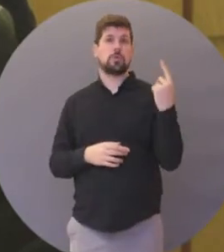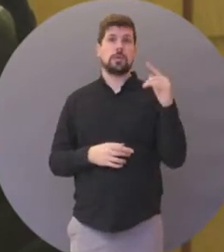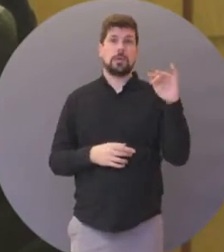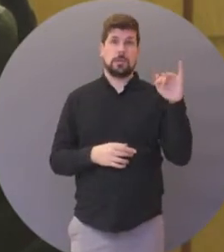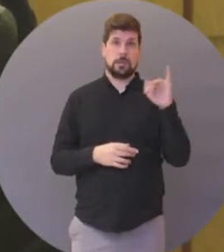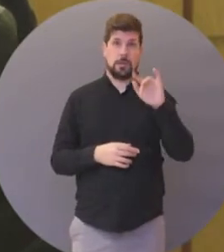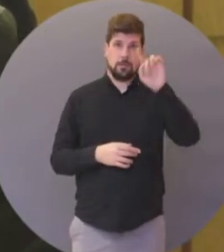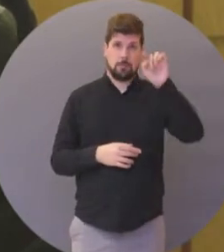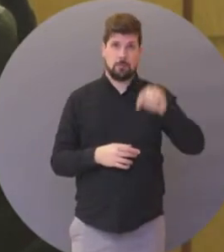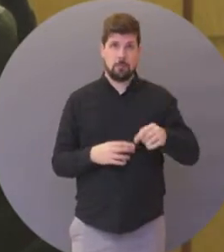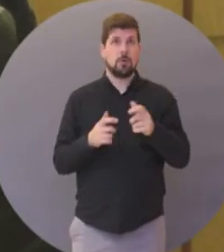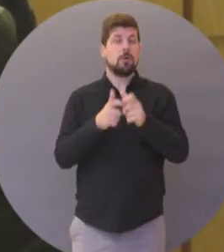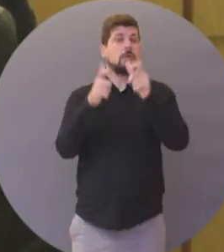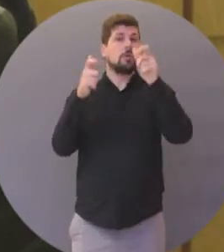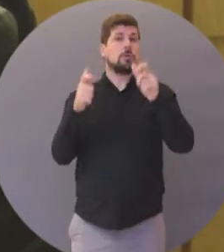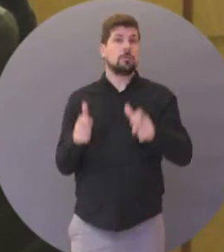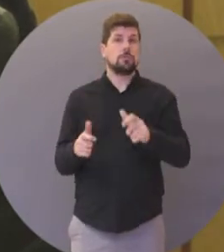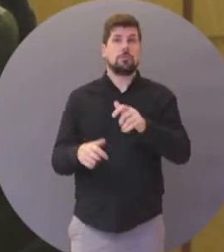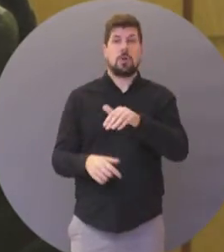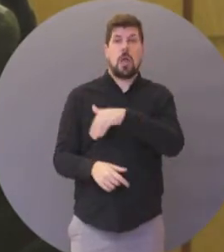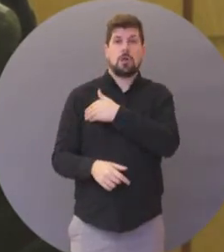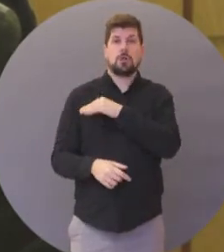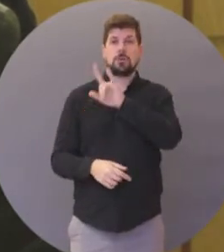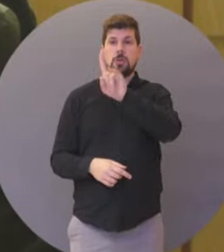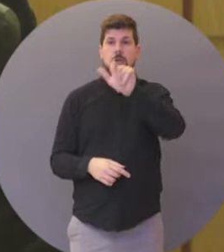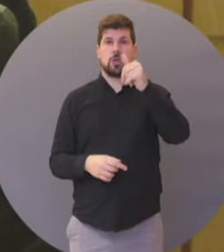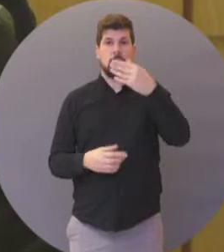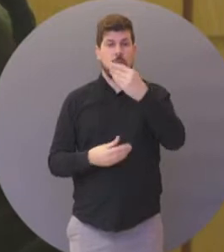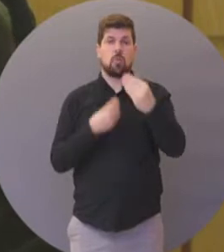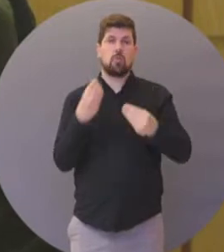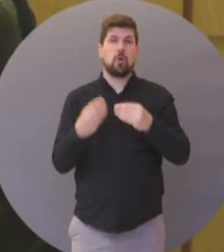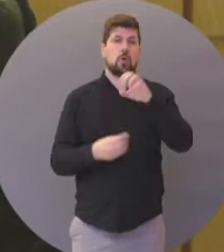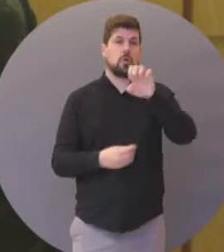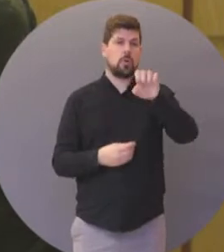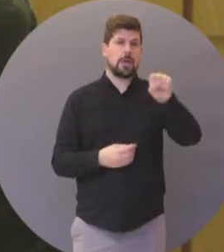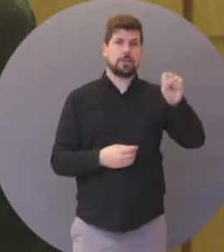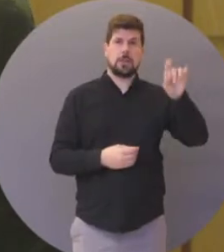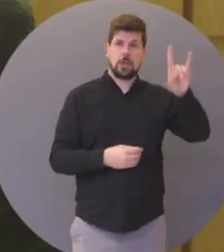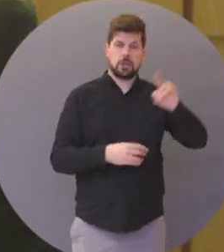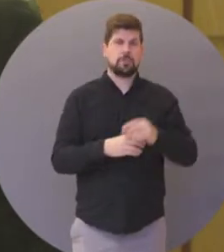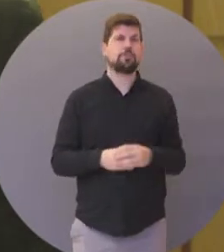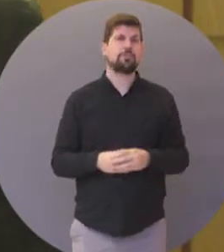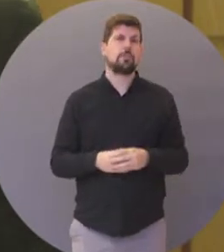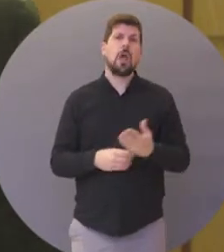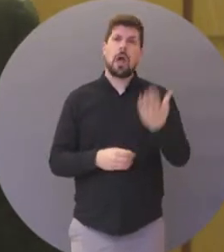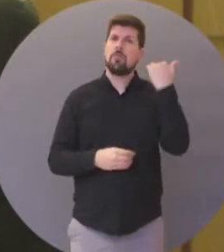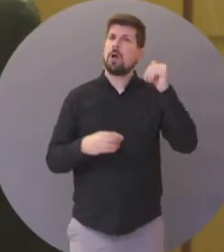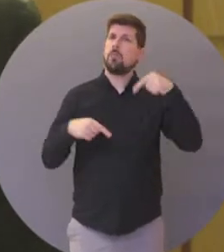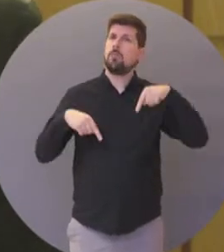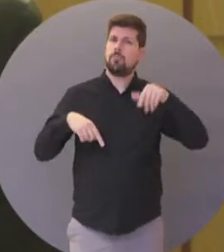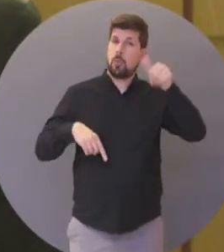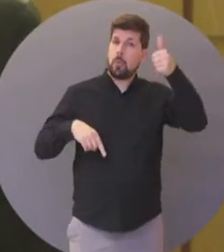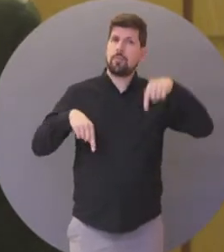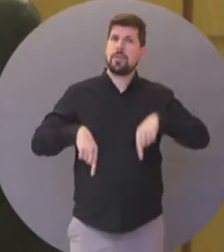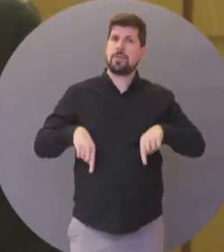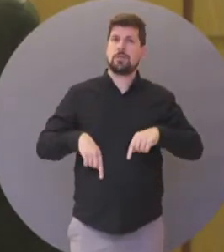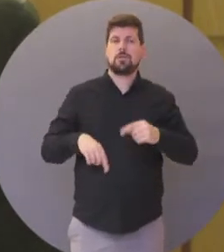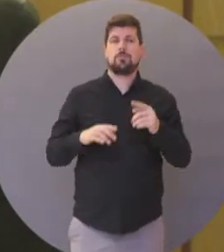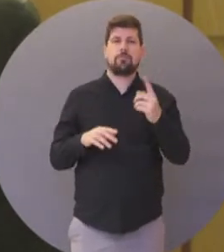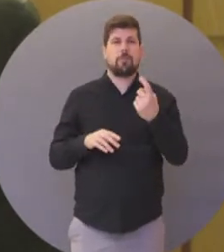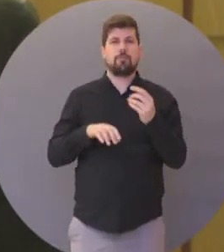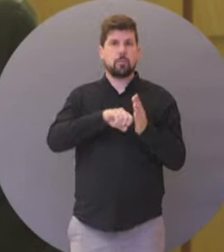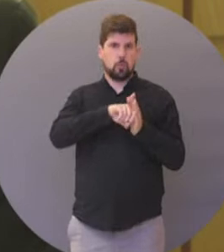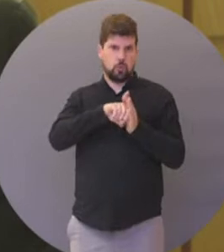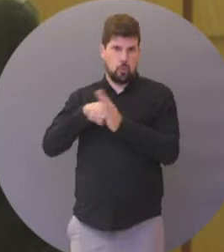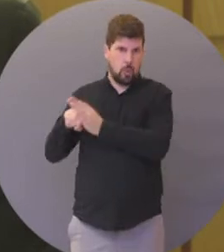d'HLM et les ESH il y a un ancien Premier ministre de droite qui a été un candidat malheureux